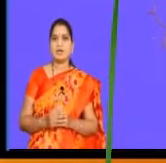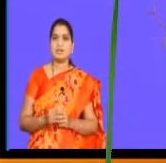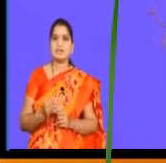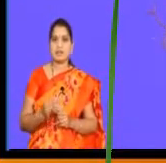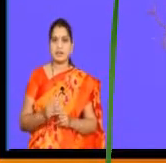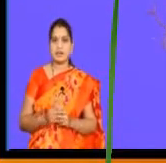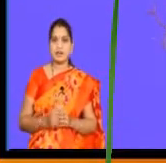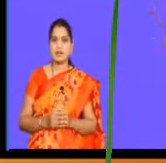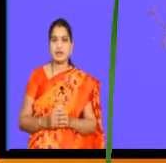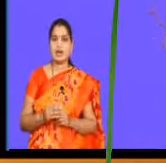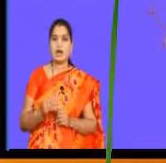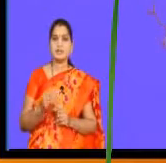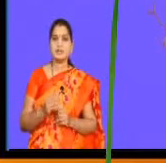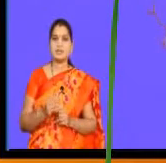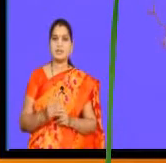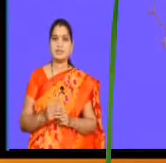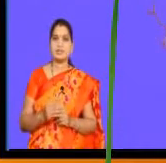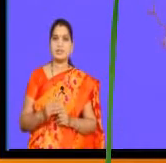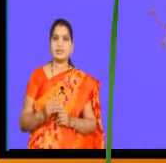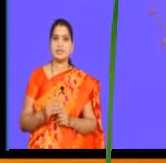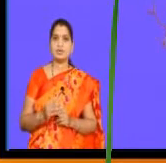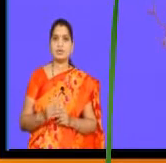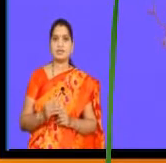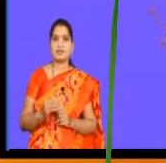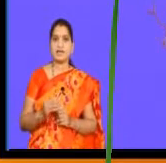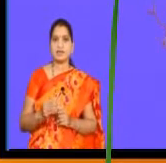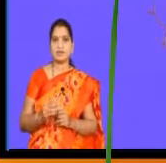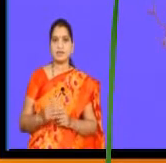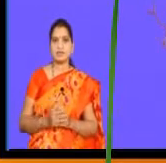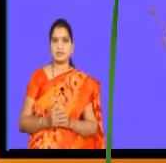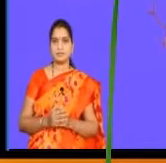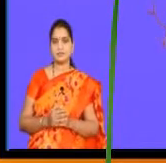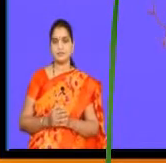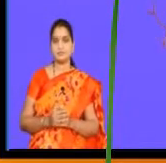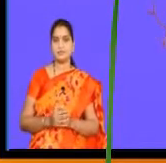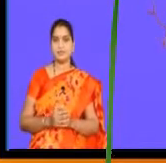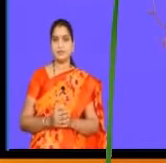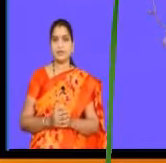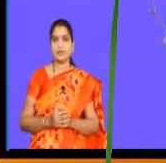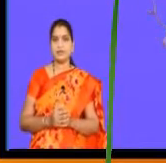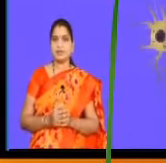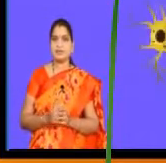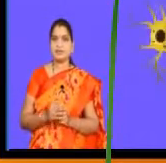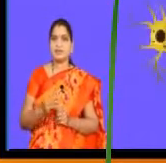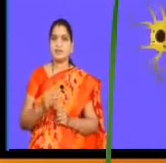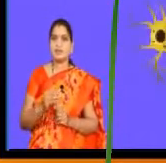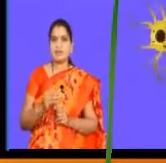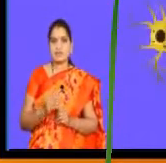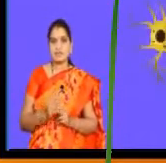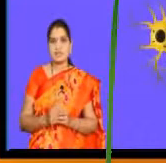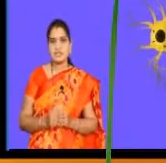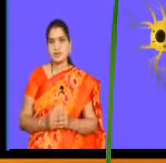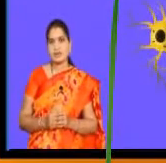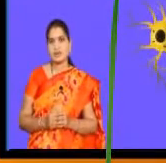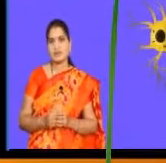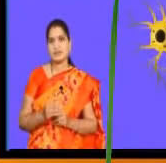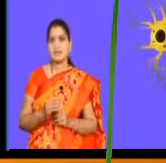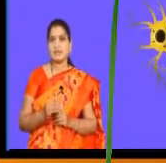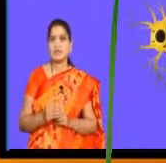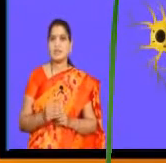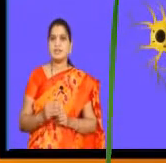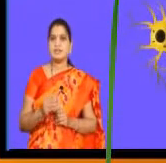ఆ వెబ్సైట్లో ఎగ్జామ్స్ అనేది కండక్ట్ అవుతుంది. ఇంకొకటి మనకు ప్లేస్టోర్లో ఒక యాప్ ఉంది, జియోమాటికల్ యాప్